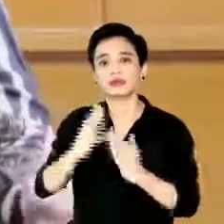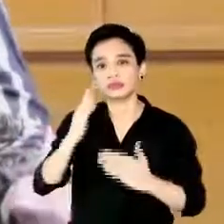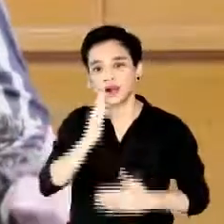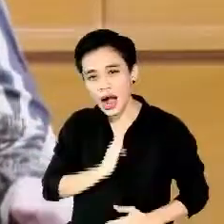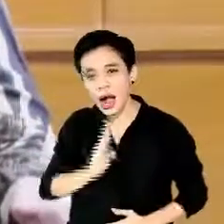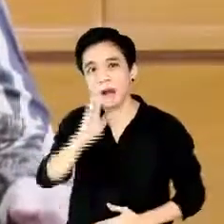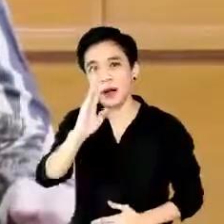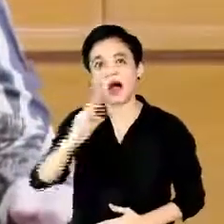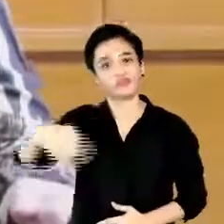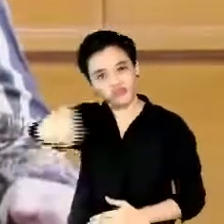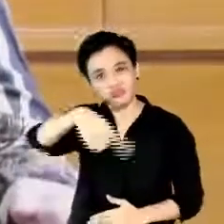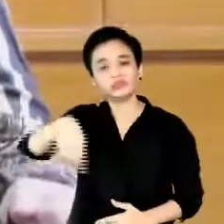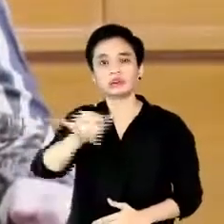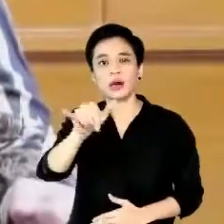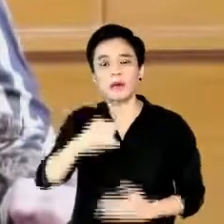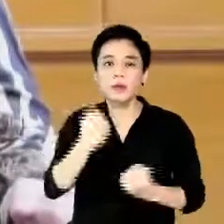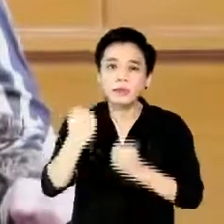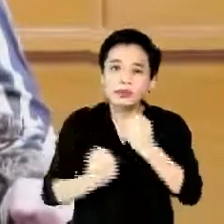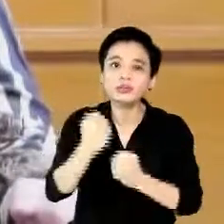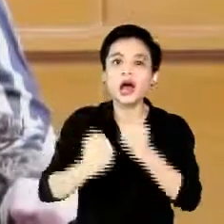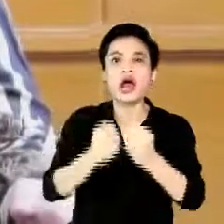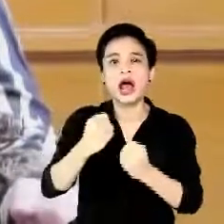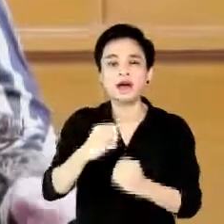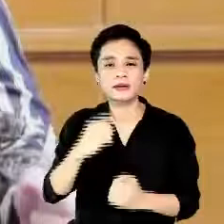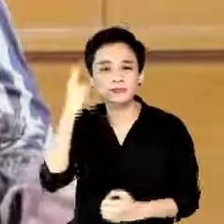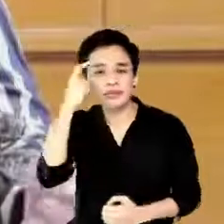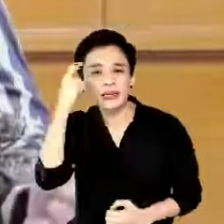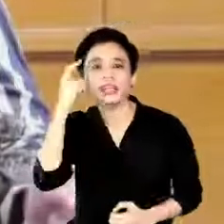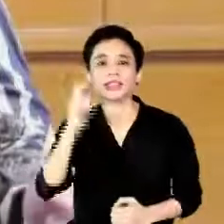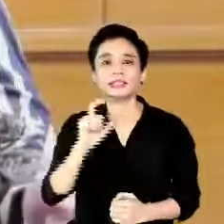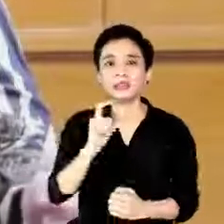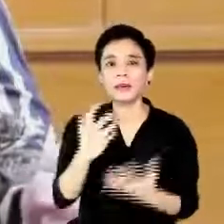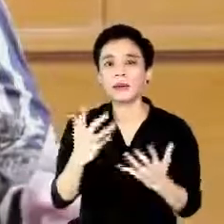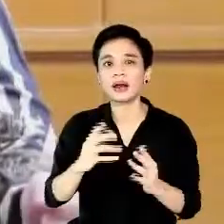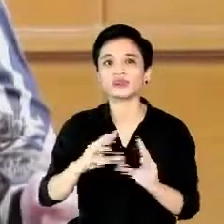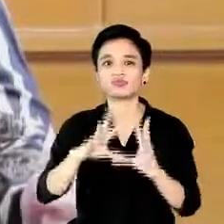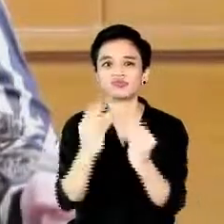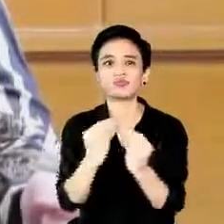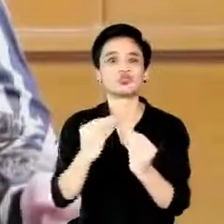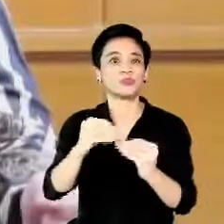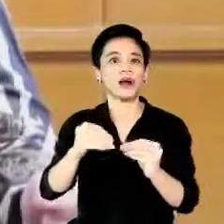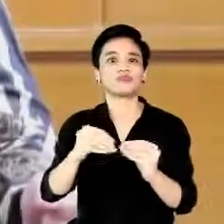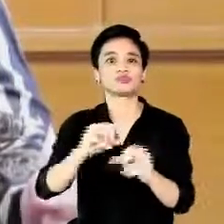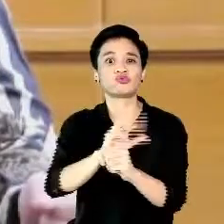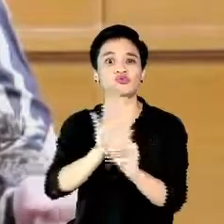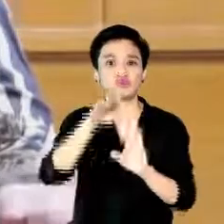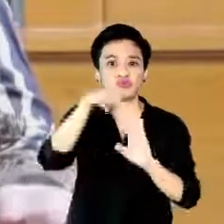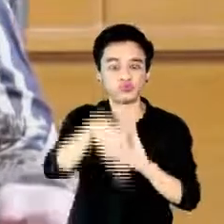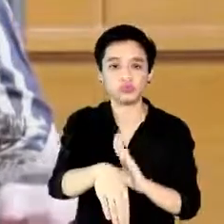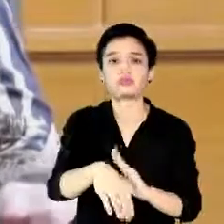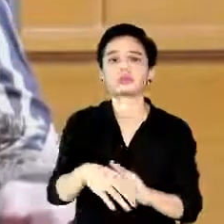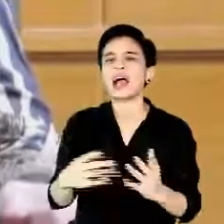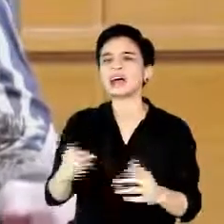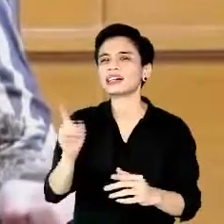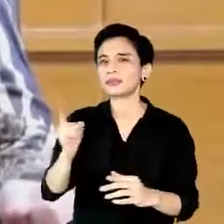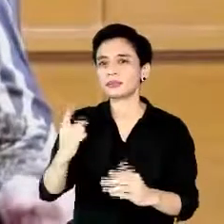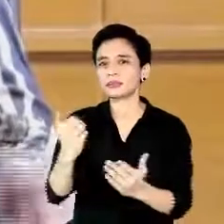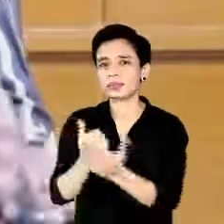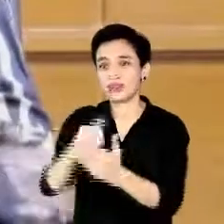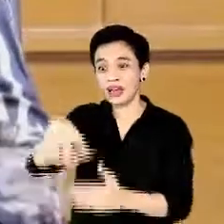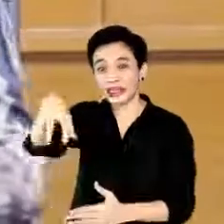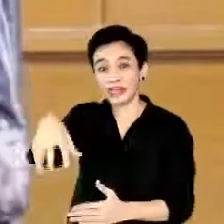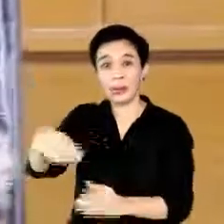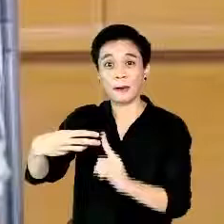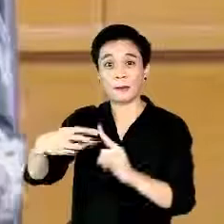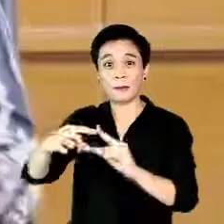ini juga akan bisa membantu untuk mengatasi keterbatasan ketersediaan tempat isolasi yang ada di pangkalan karena